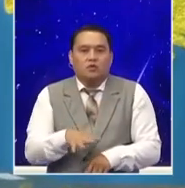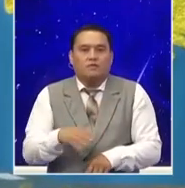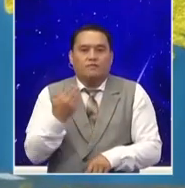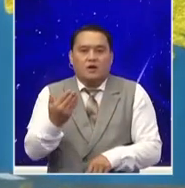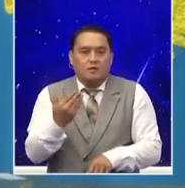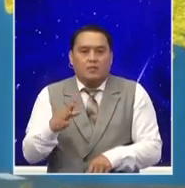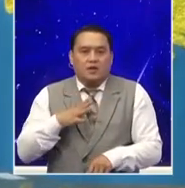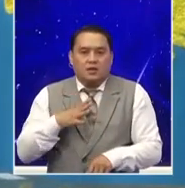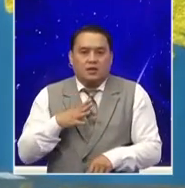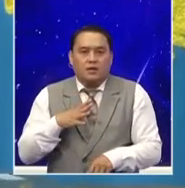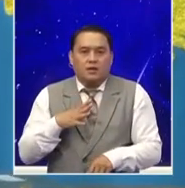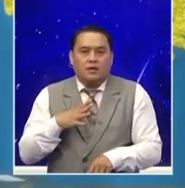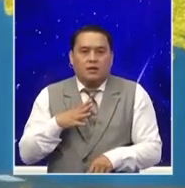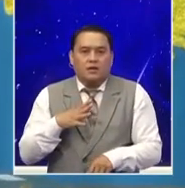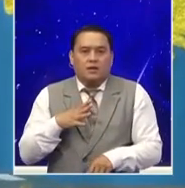эту работу именно